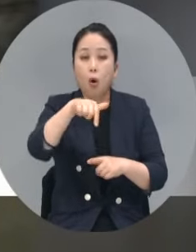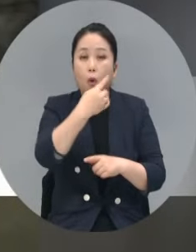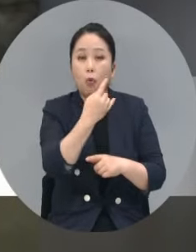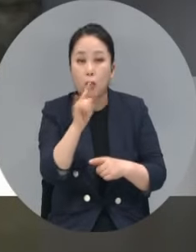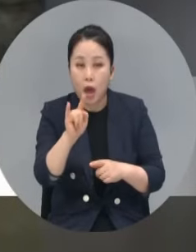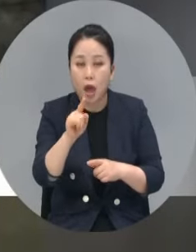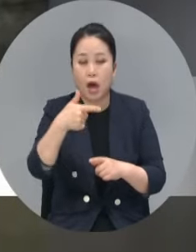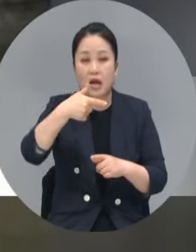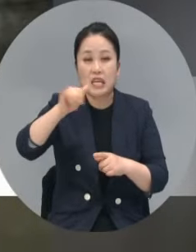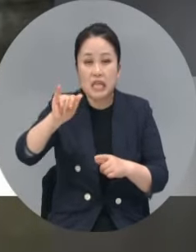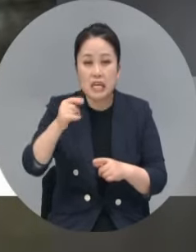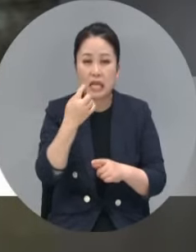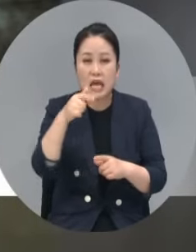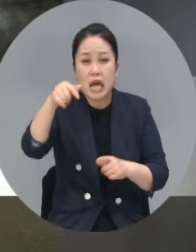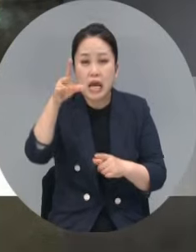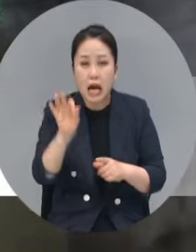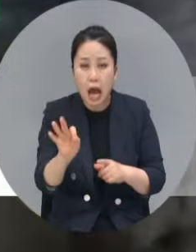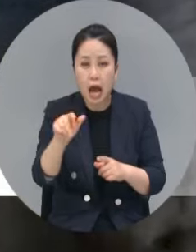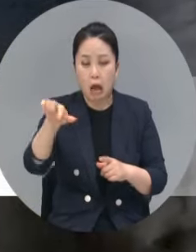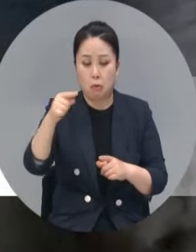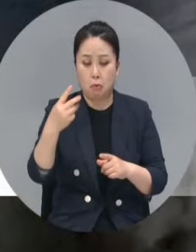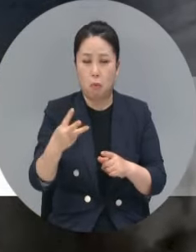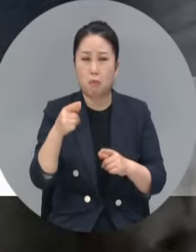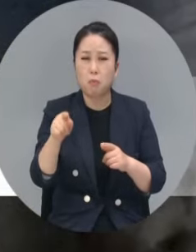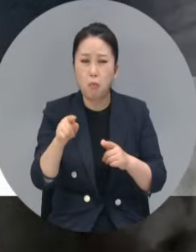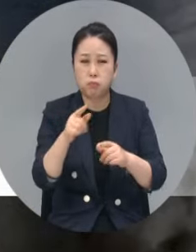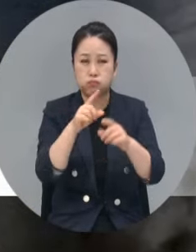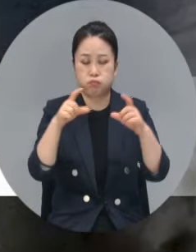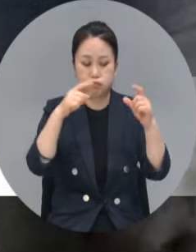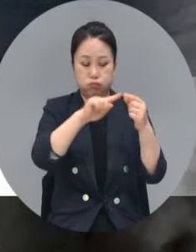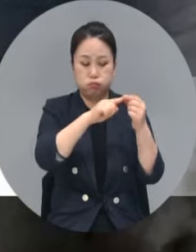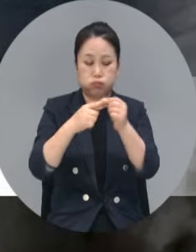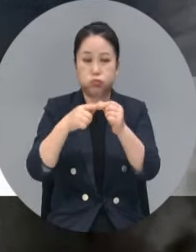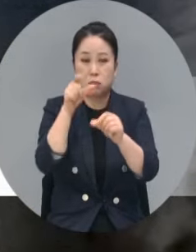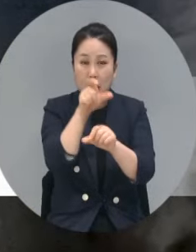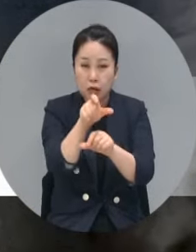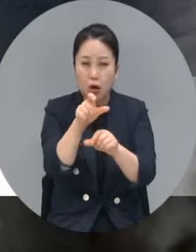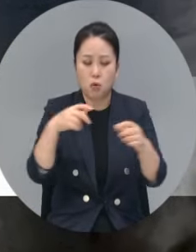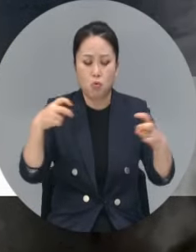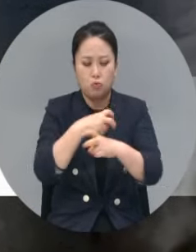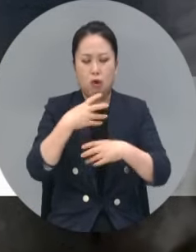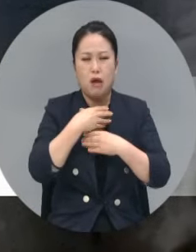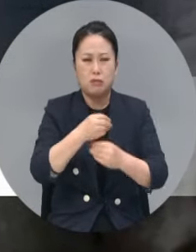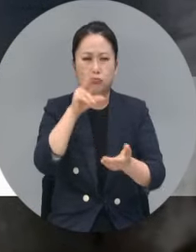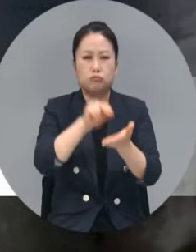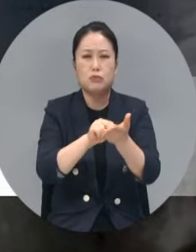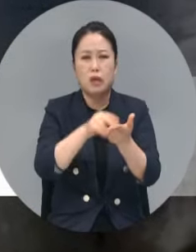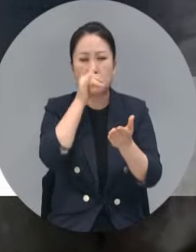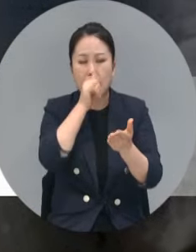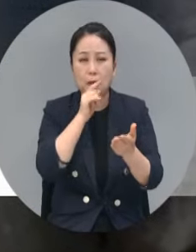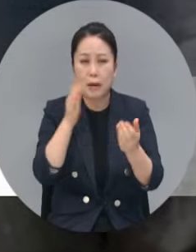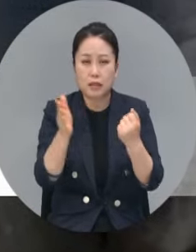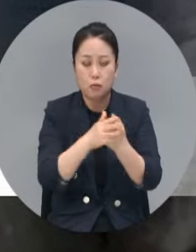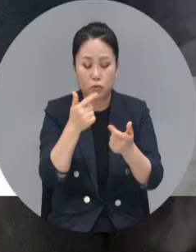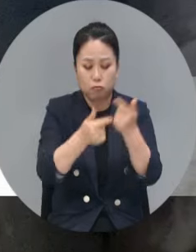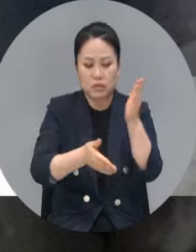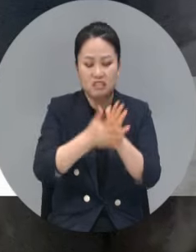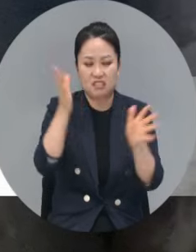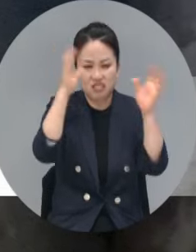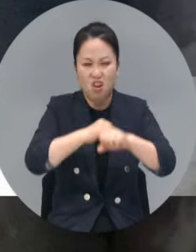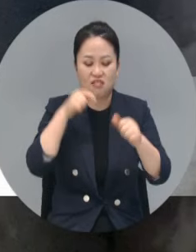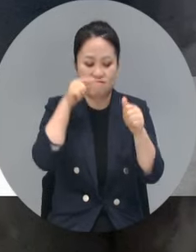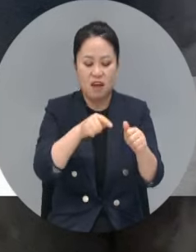끈이라는 대형 문구을 설치했다가 교통안전 등 논란이 일자 부산시가 철거를 지시하는 일이